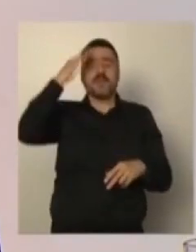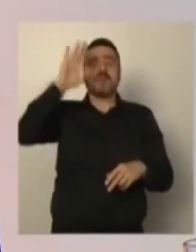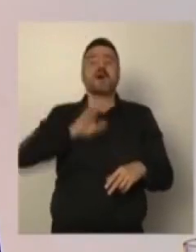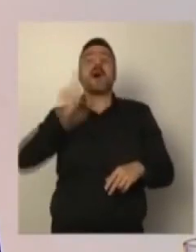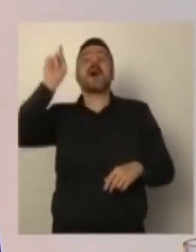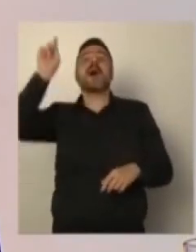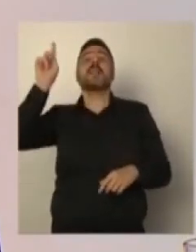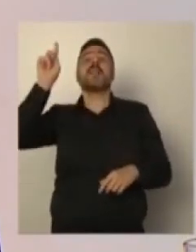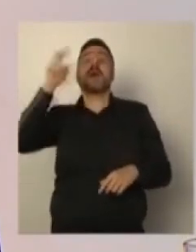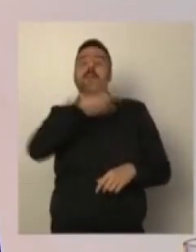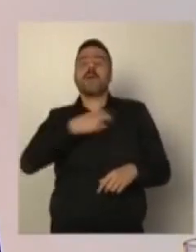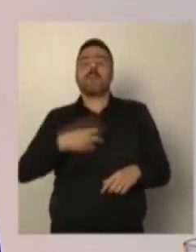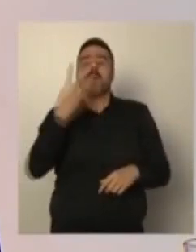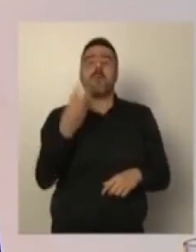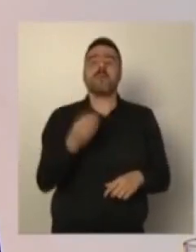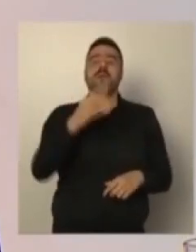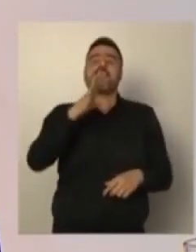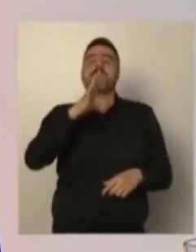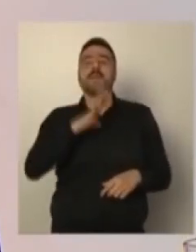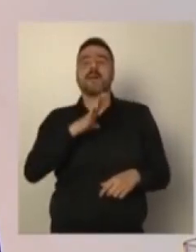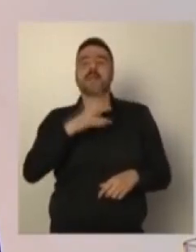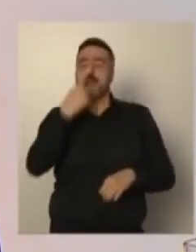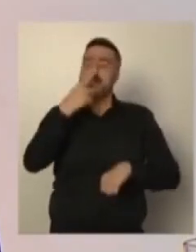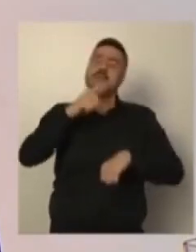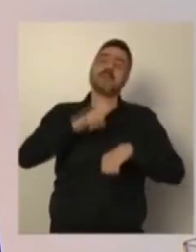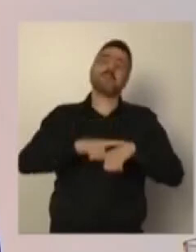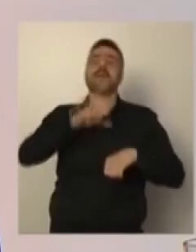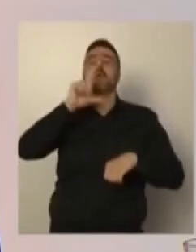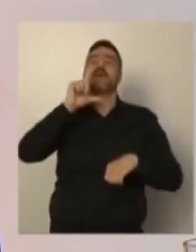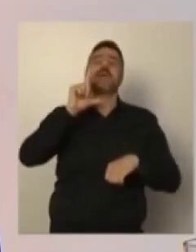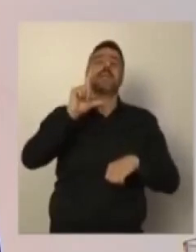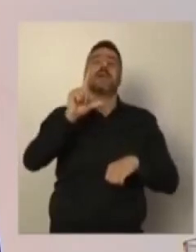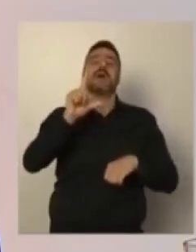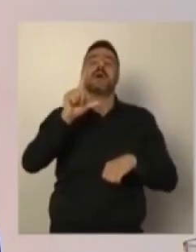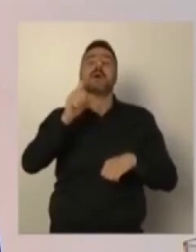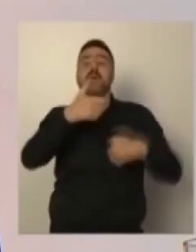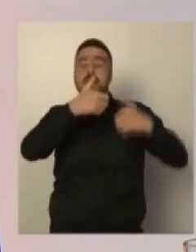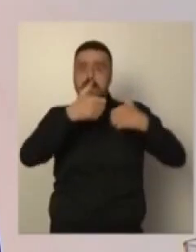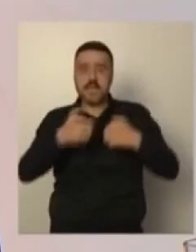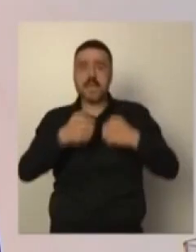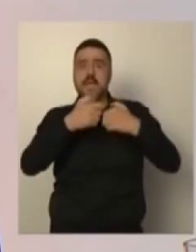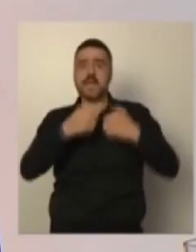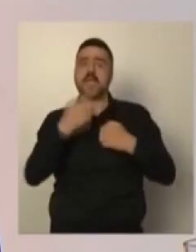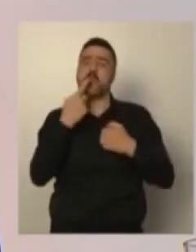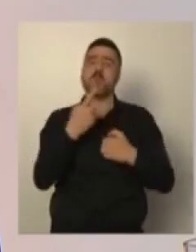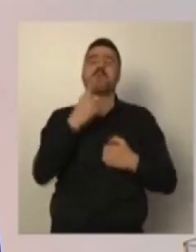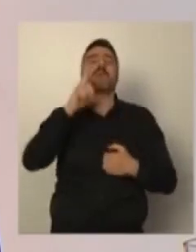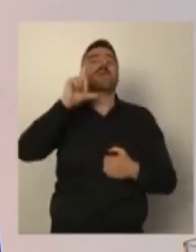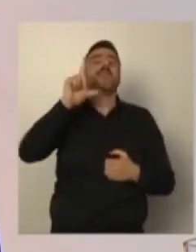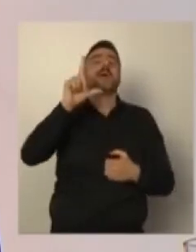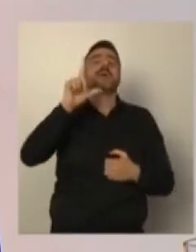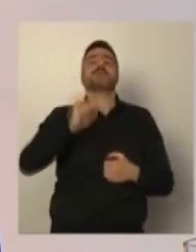ve Resulüdür. Onun için Efdalü zikri La ilahe illallah buyuruyor Peygamber Efendimiz.